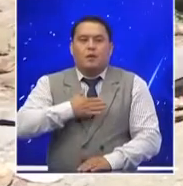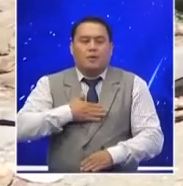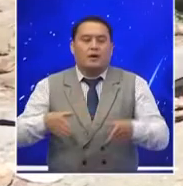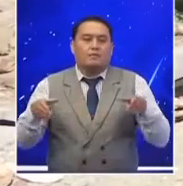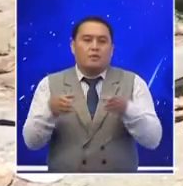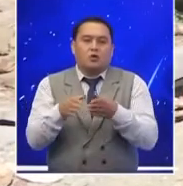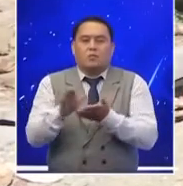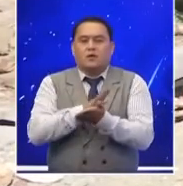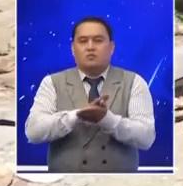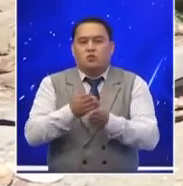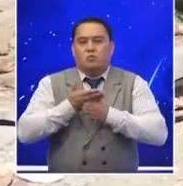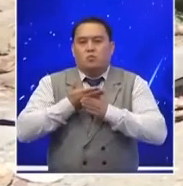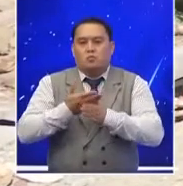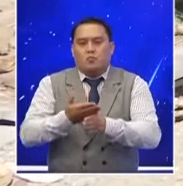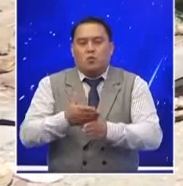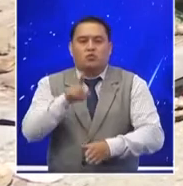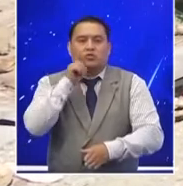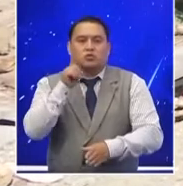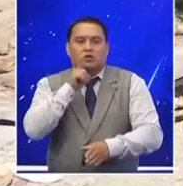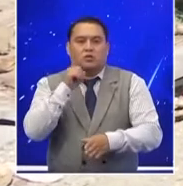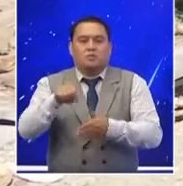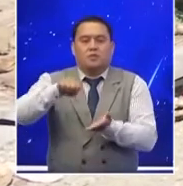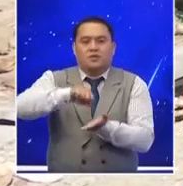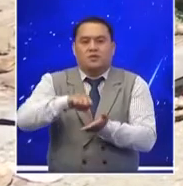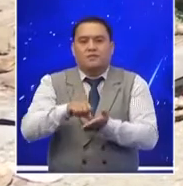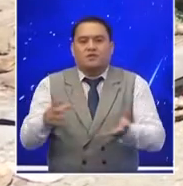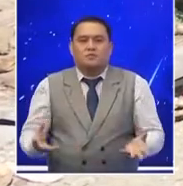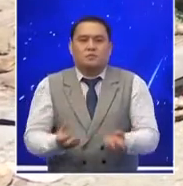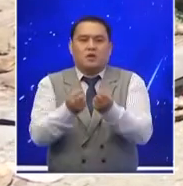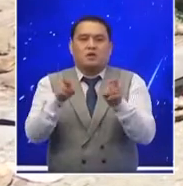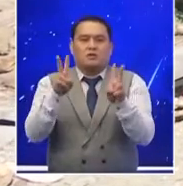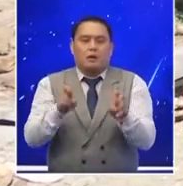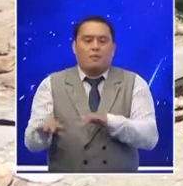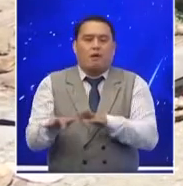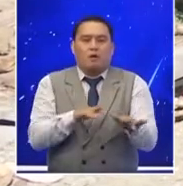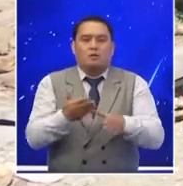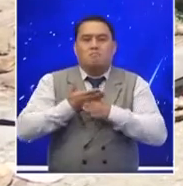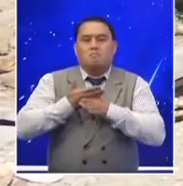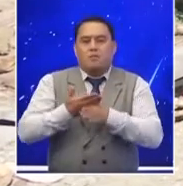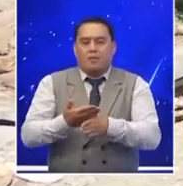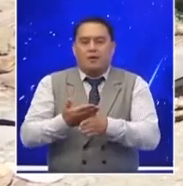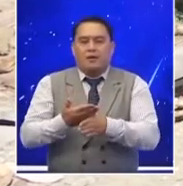«Жасутан» и представителями УЧС. В рамках акции мы помогли